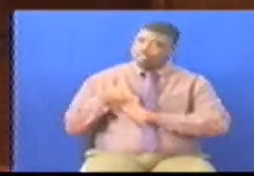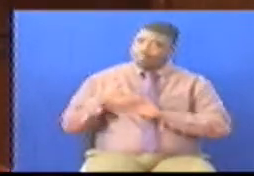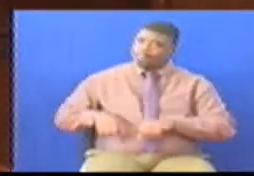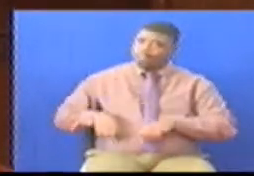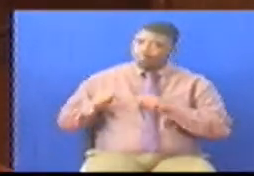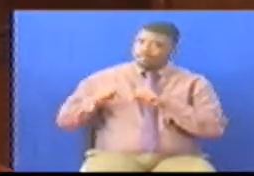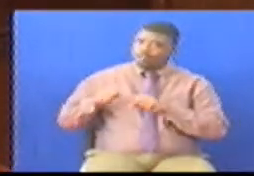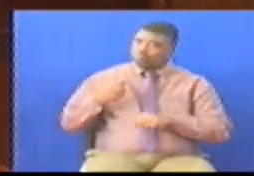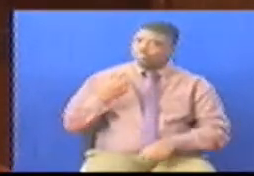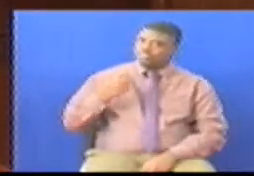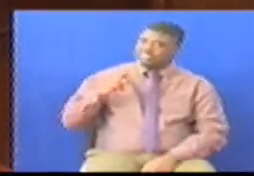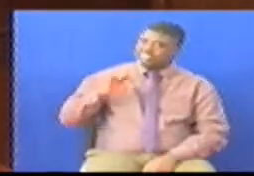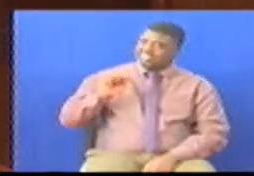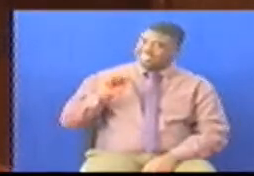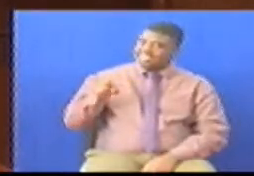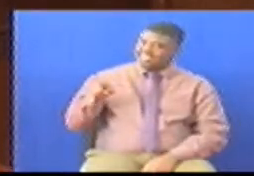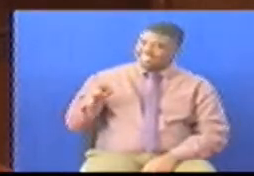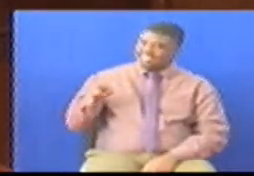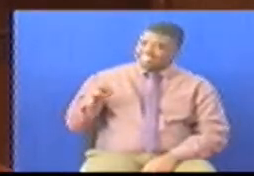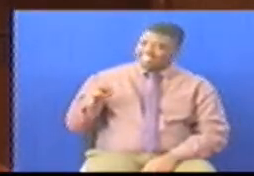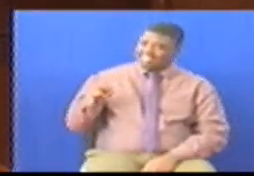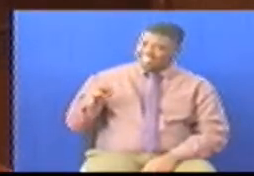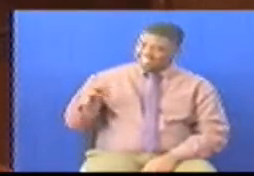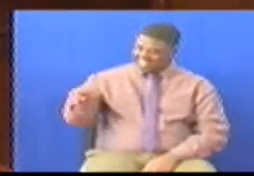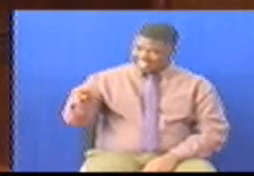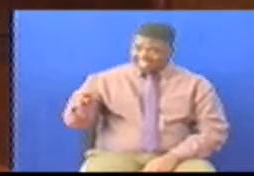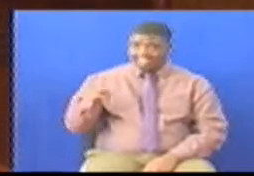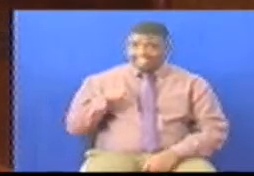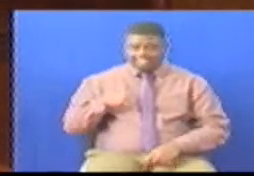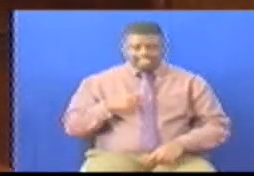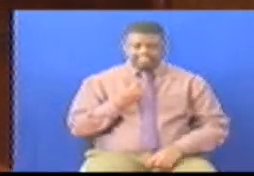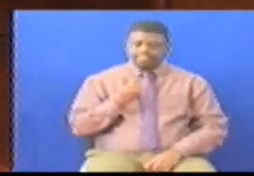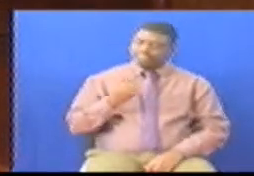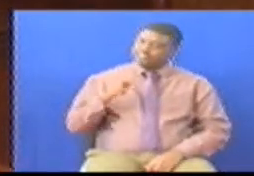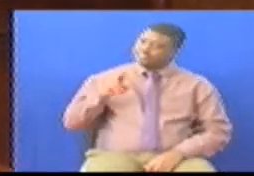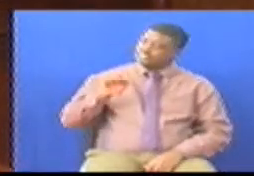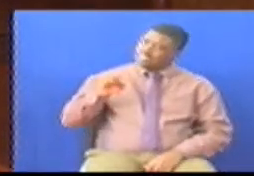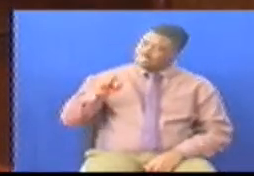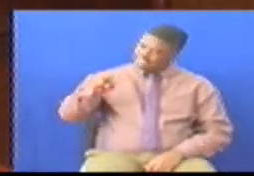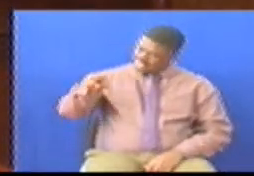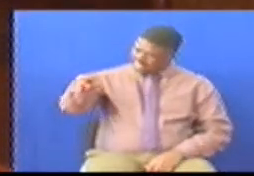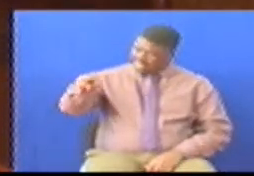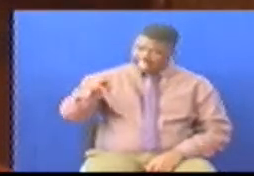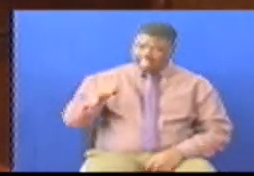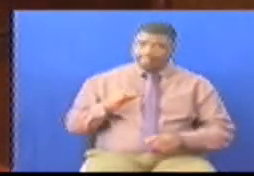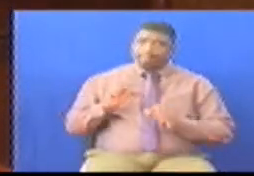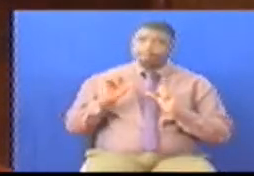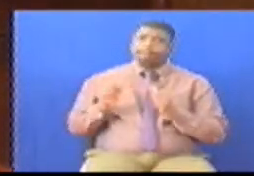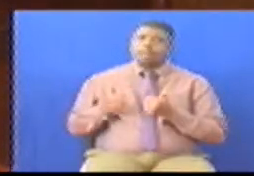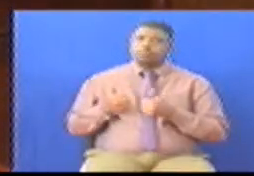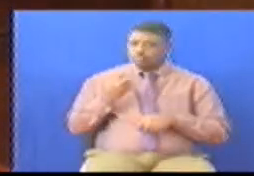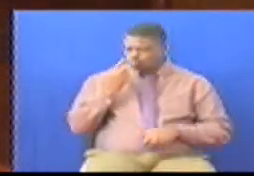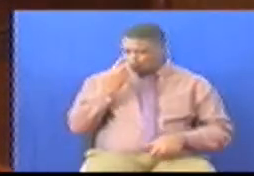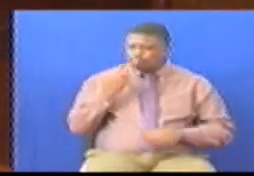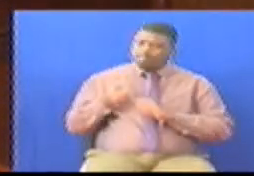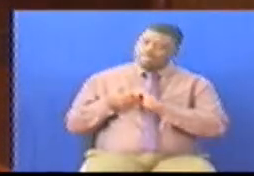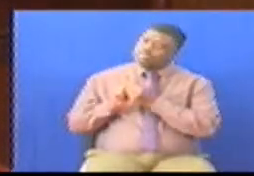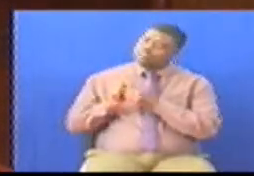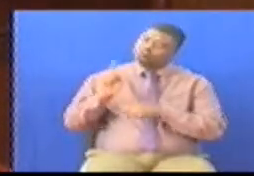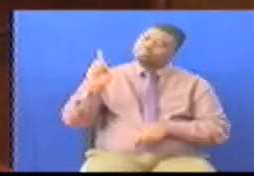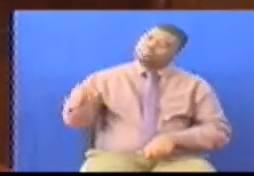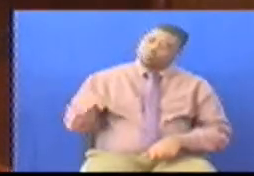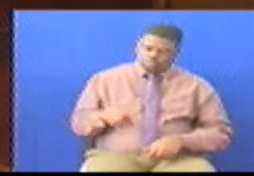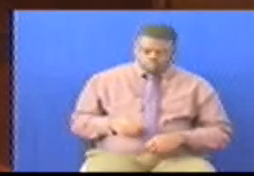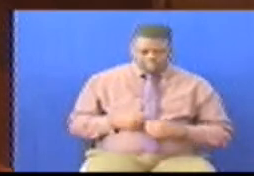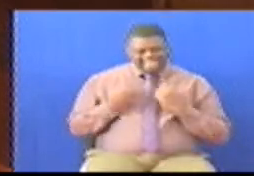ya mapato Tanzania TRA. Kwamba mamlaka ya mapato TRA bado inaonekana kuna matatizo, pamoja